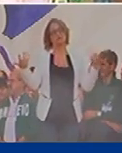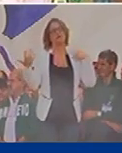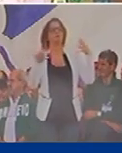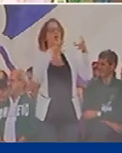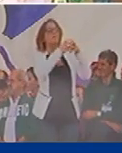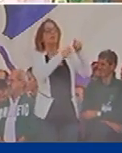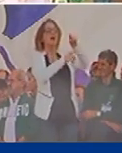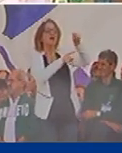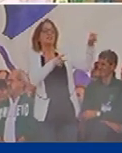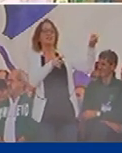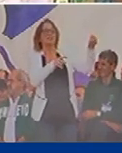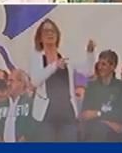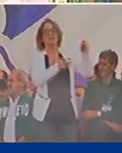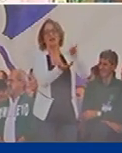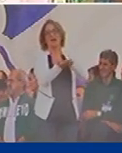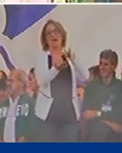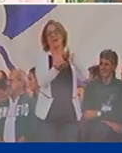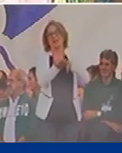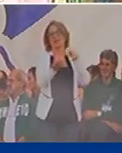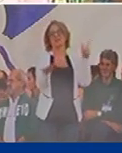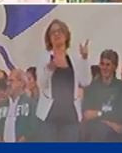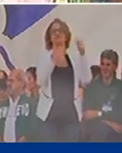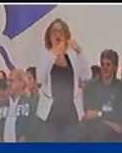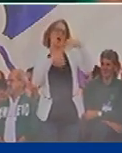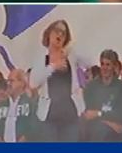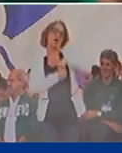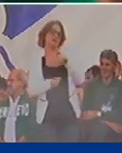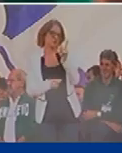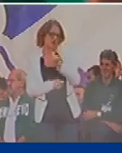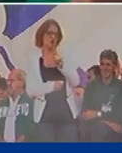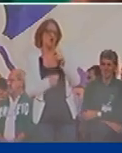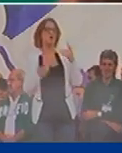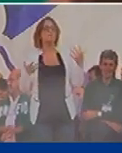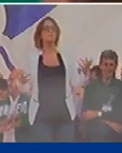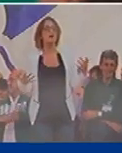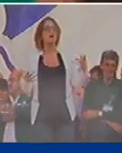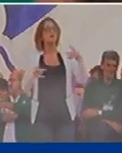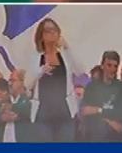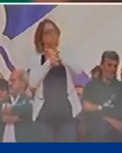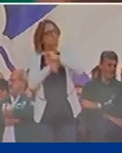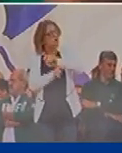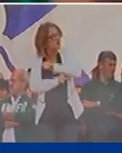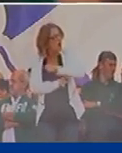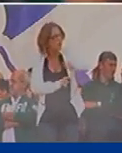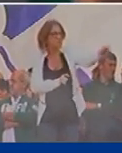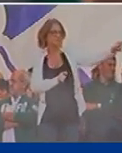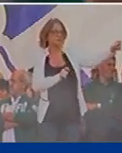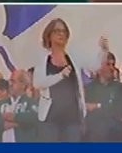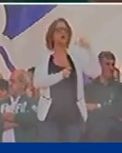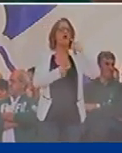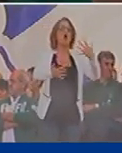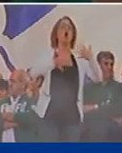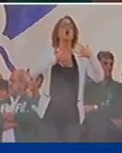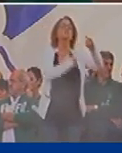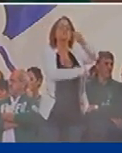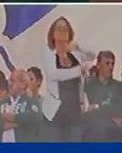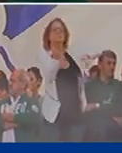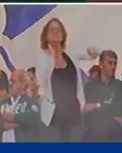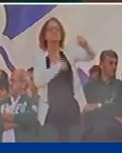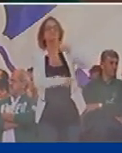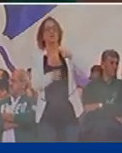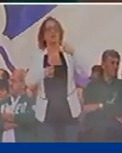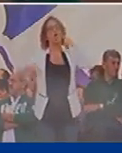che garantisce poltroni, non in casa nostra, però apriamo, diamo ossigeno, diamo